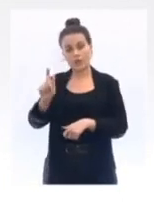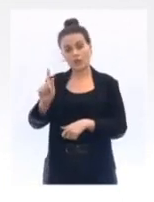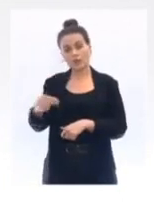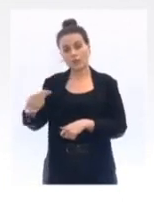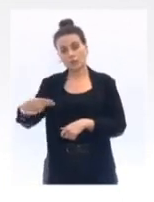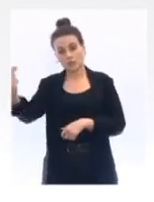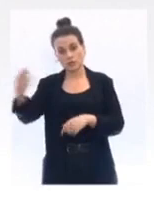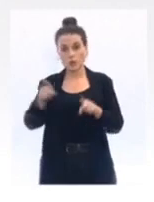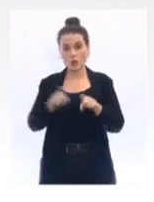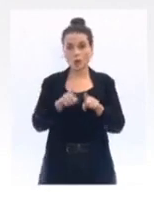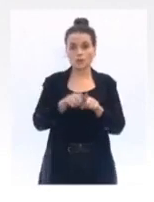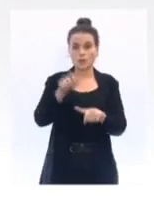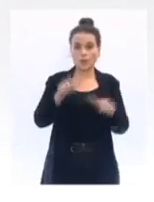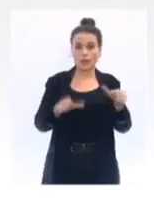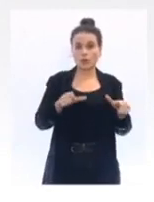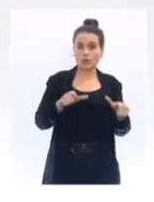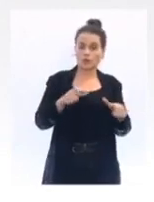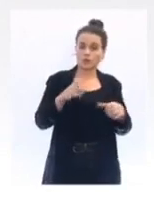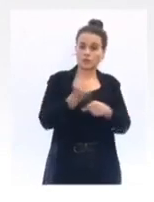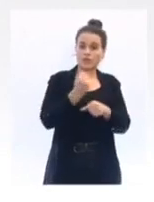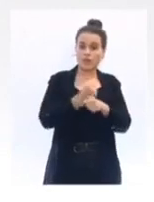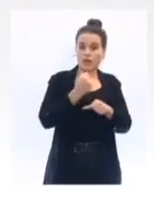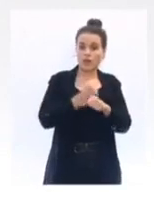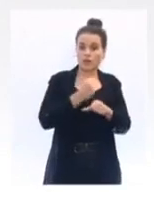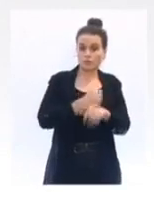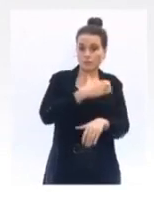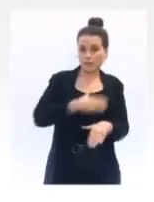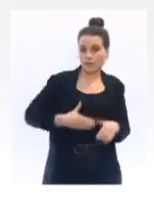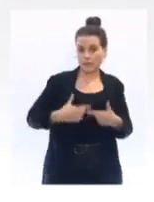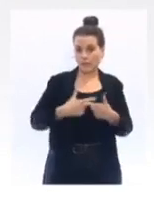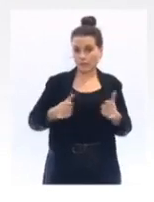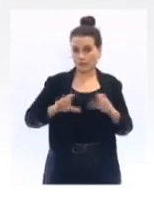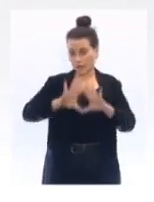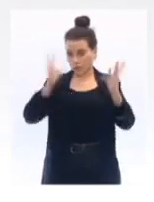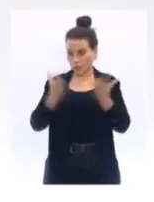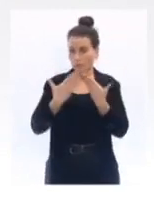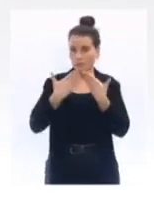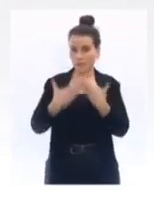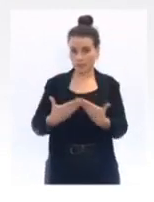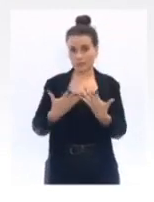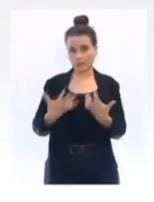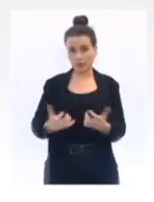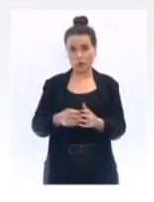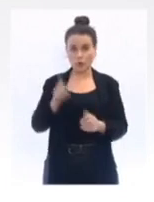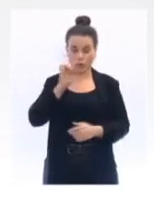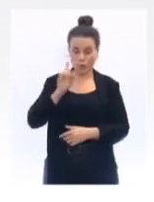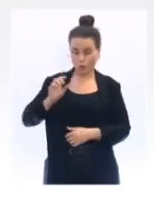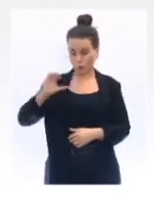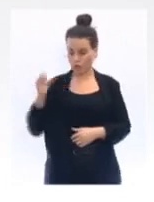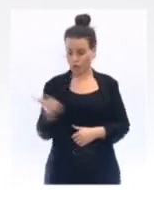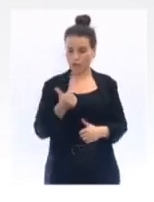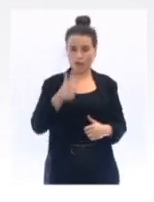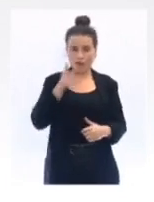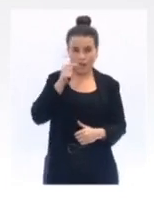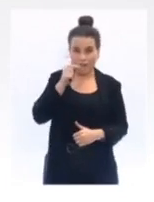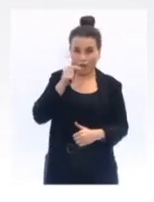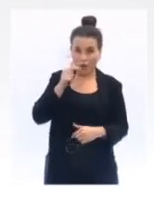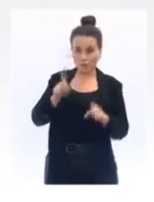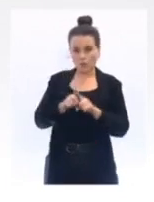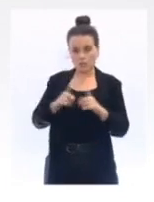demandé. Cet effort, ils ont su l'accomplir depuis le mois de septembre. Ils l'avaient accompli pendant le confinement et le